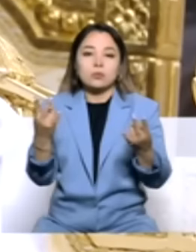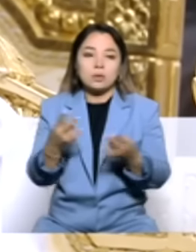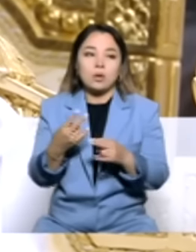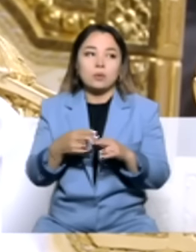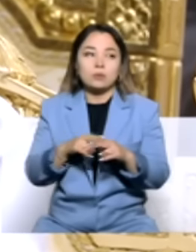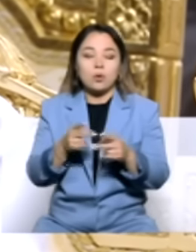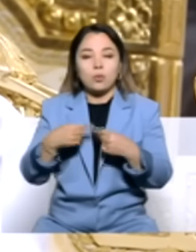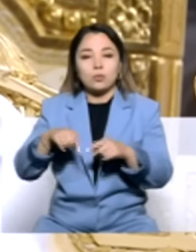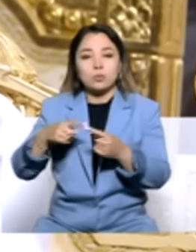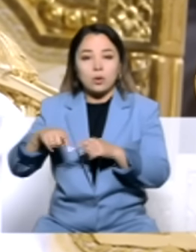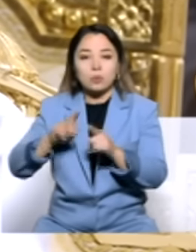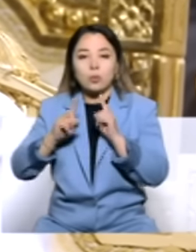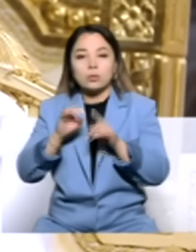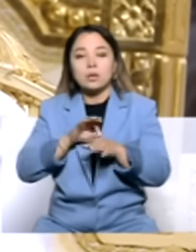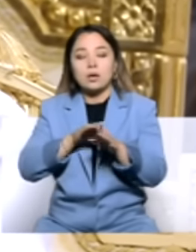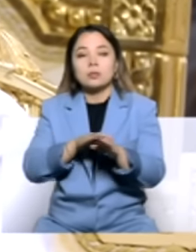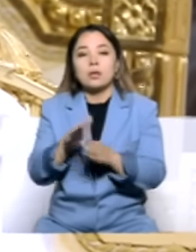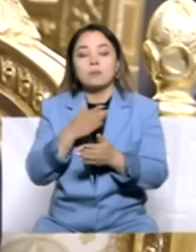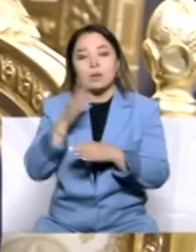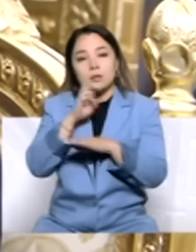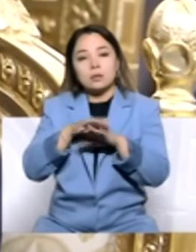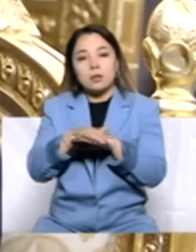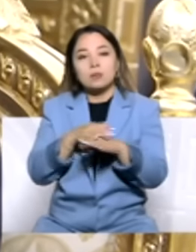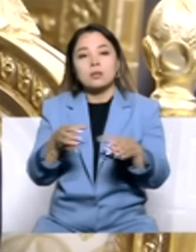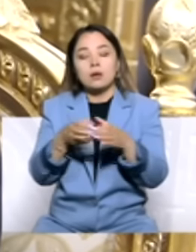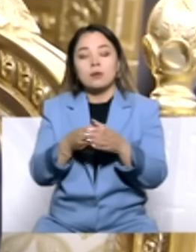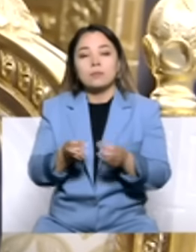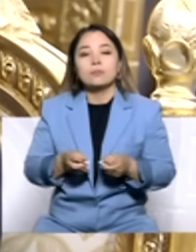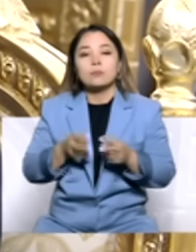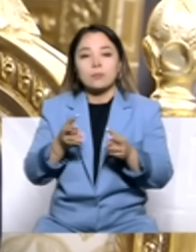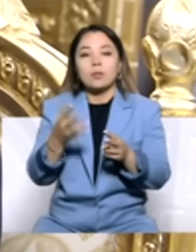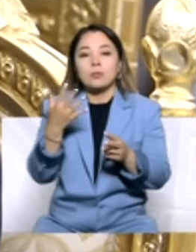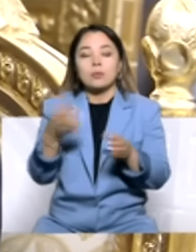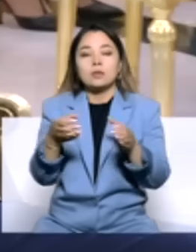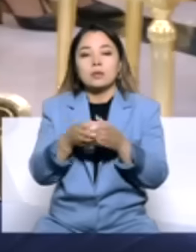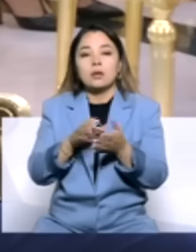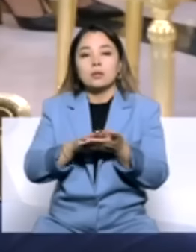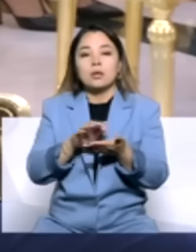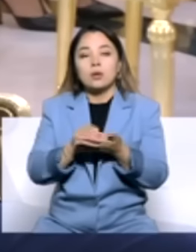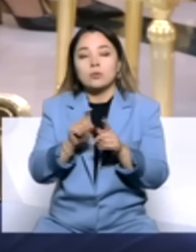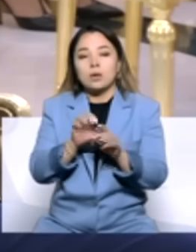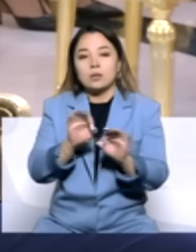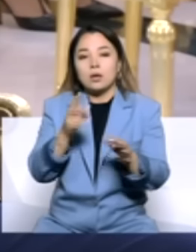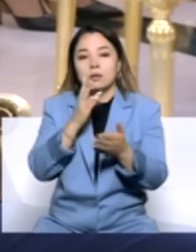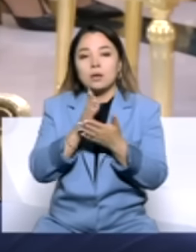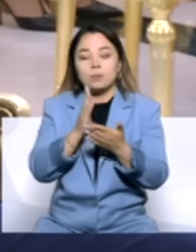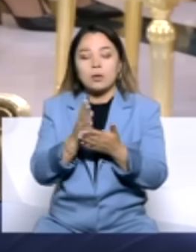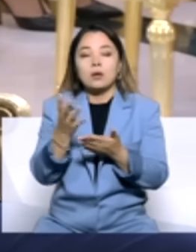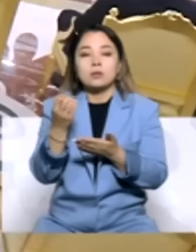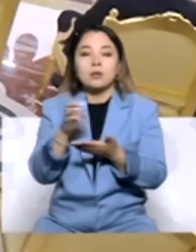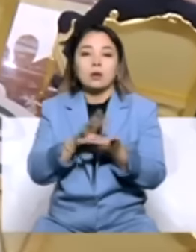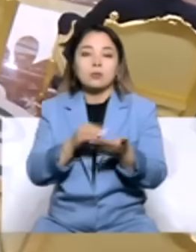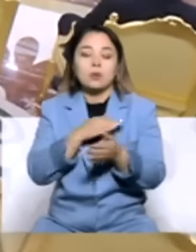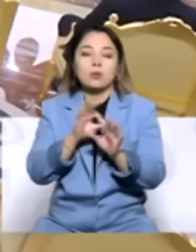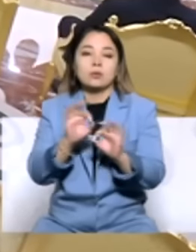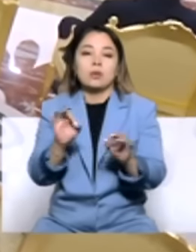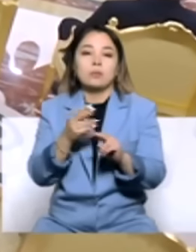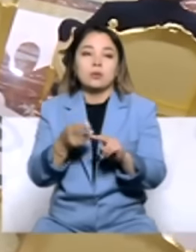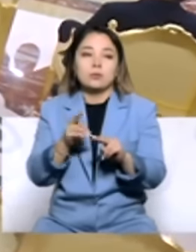Мен құрылтай отырысында елімізге қатер төндіретін 5 кеселге тоқталдым. Тағы да қайталап айтқым